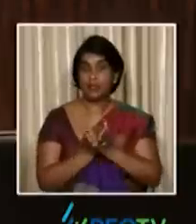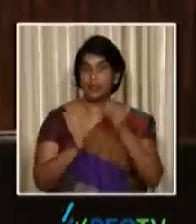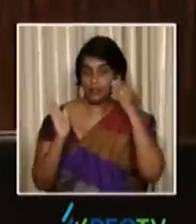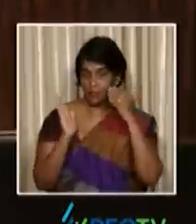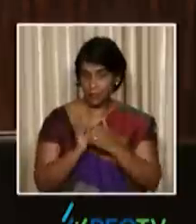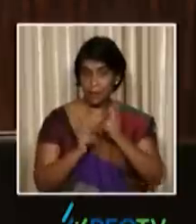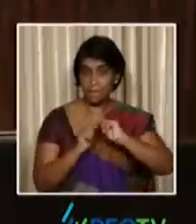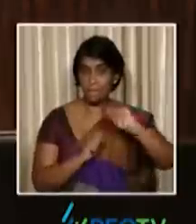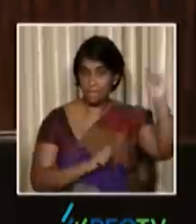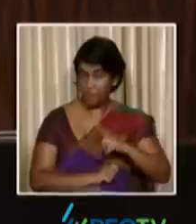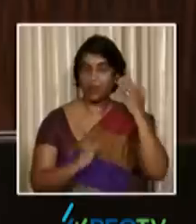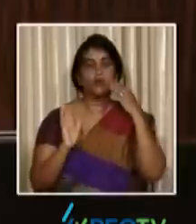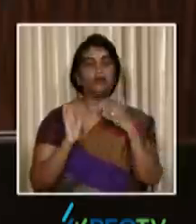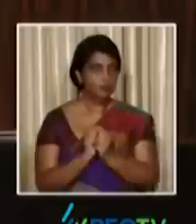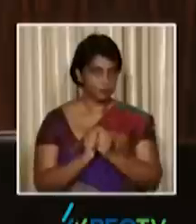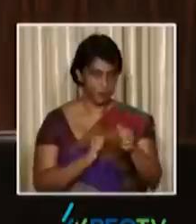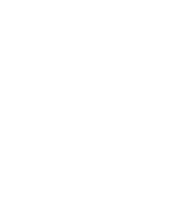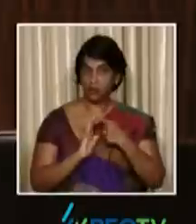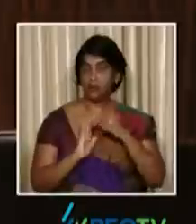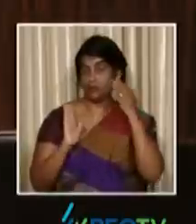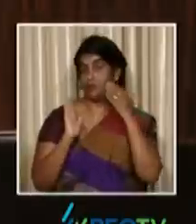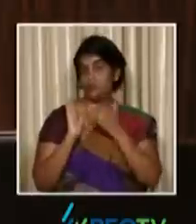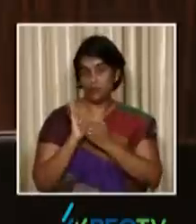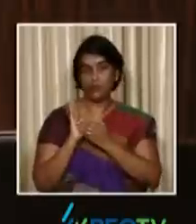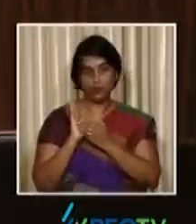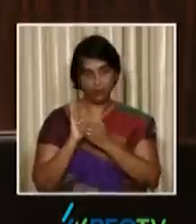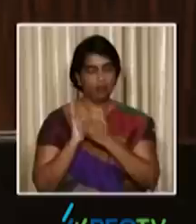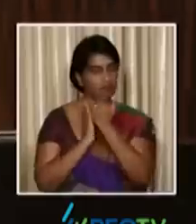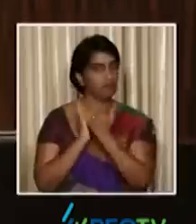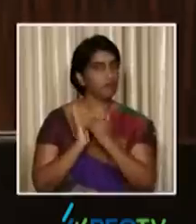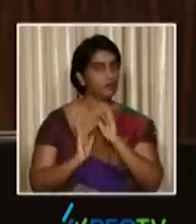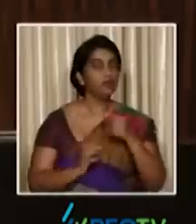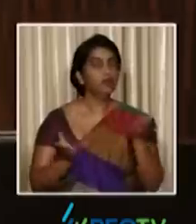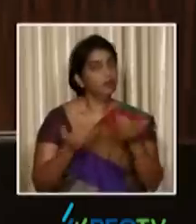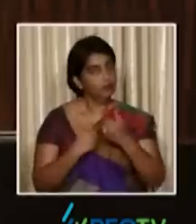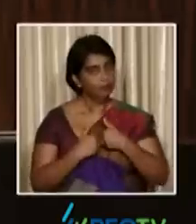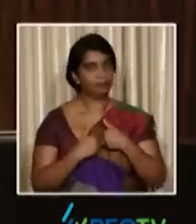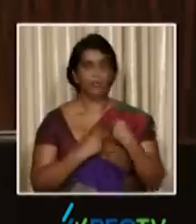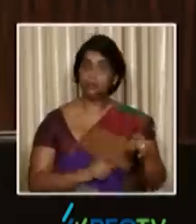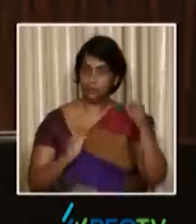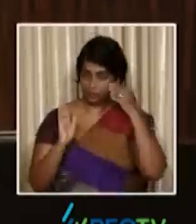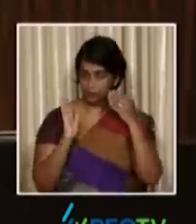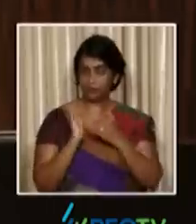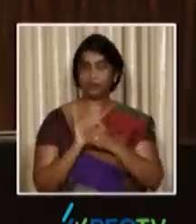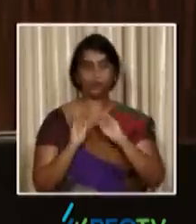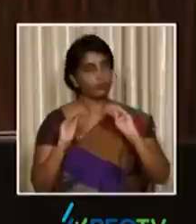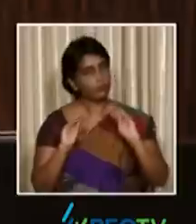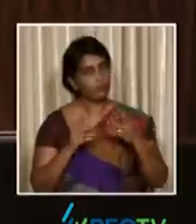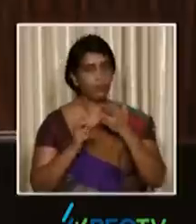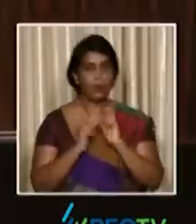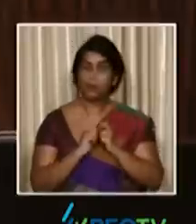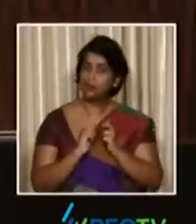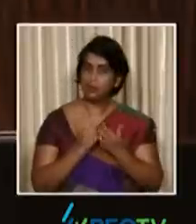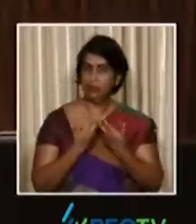නෞකාවේ වන්දි ලබා ගැනීම පිළිබඳ කටයුත්ත මුළු රටටම බලපාන්නා වූ කරුණක් බැවින් අප සියලු දෙනාගේම වගකීම වන්නේ යම් කිසි හානියක්